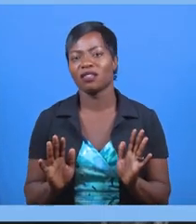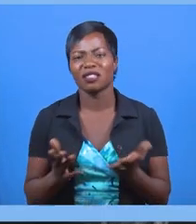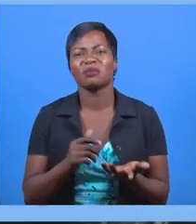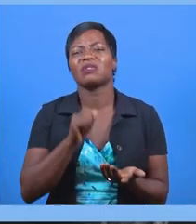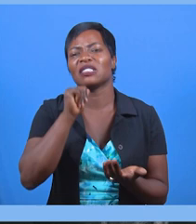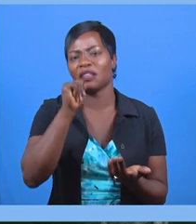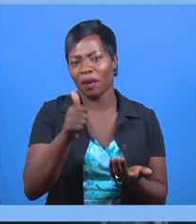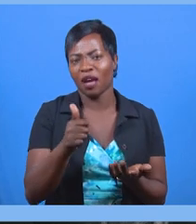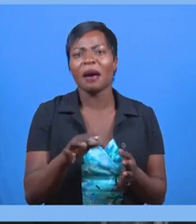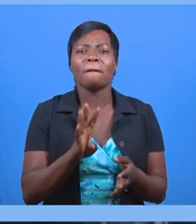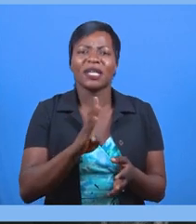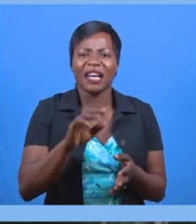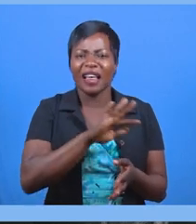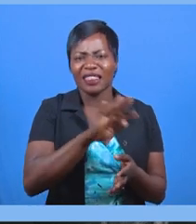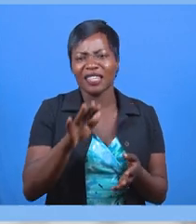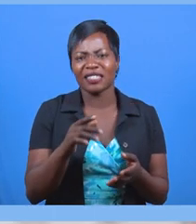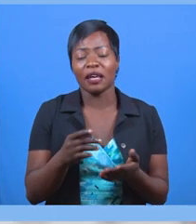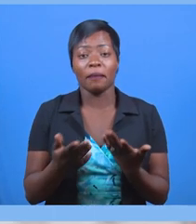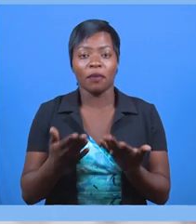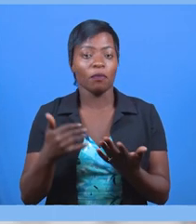foni ava kutotaura kuti